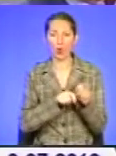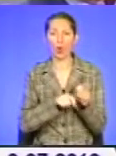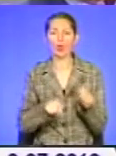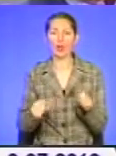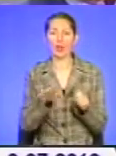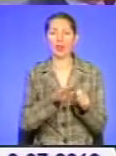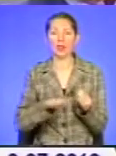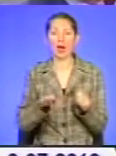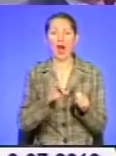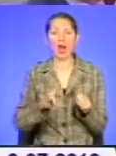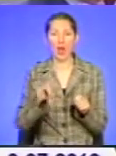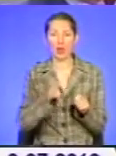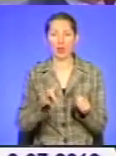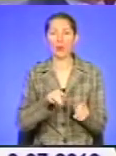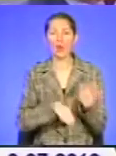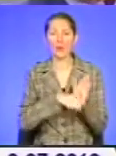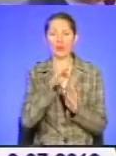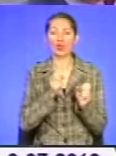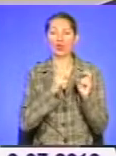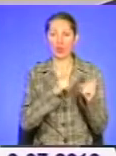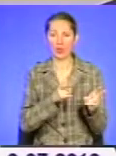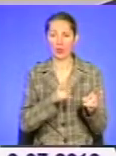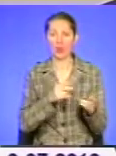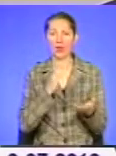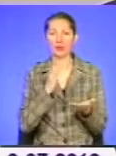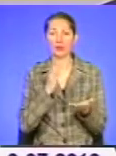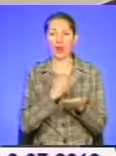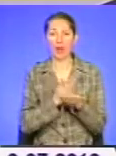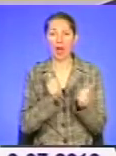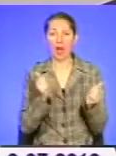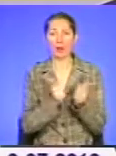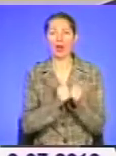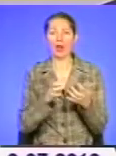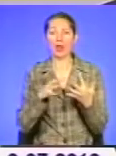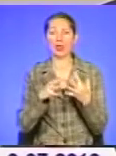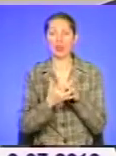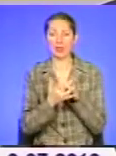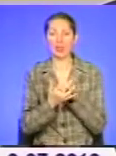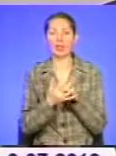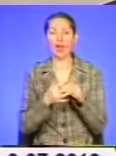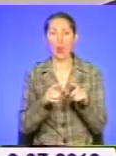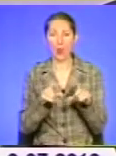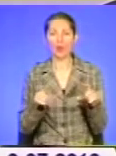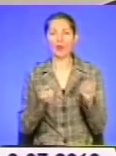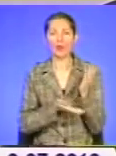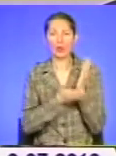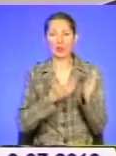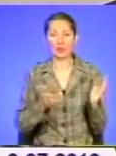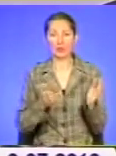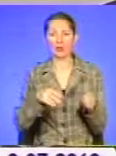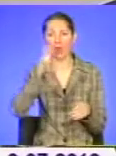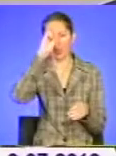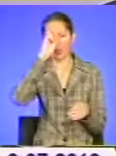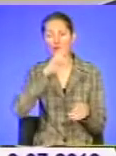пунктів та об'єктів підвищеної небезпеки. Від ДСНС для протидії пожежам взагалі в державі задіяно